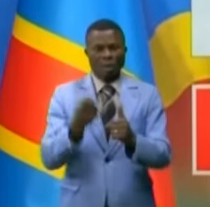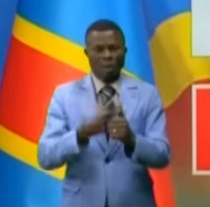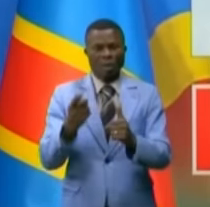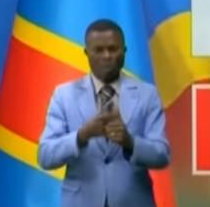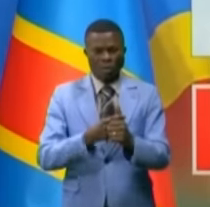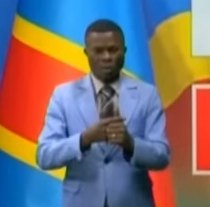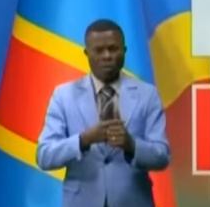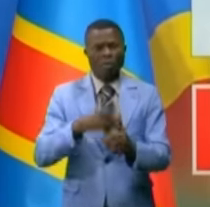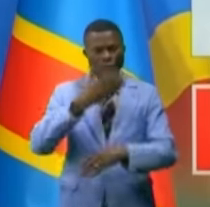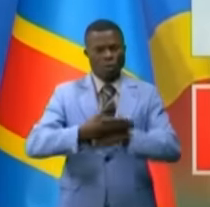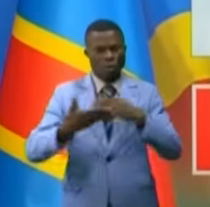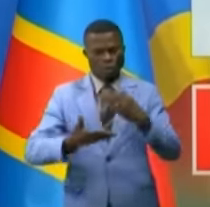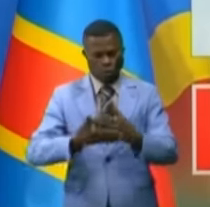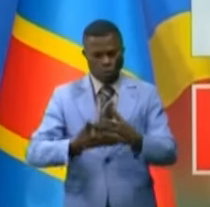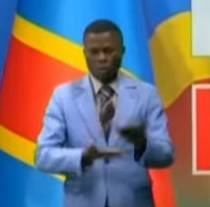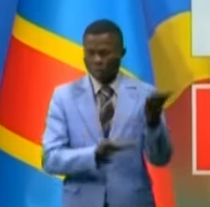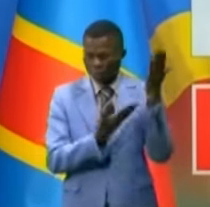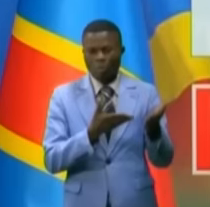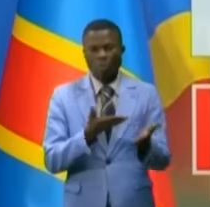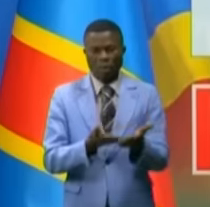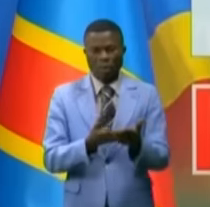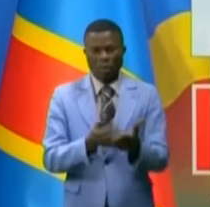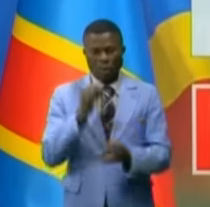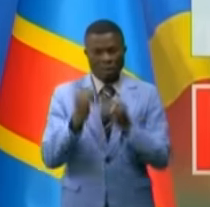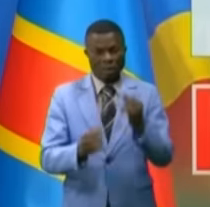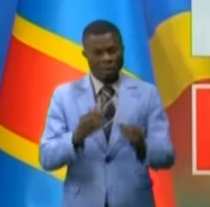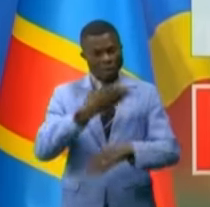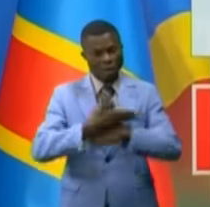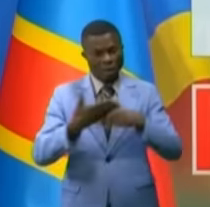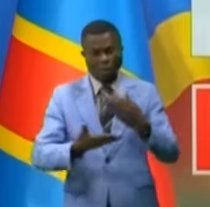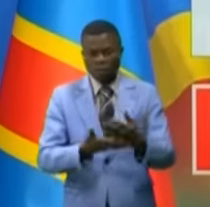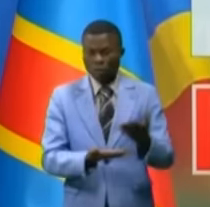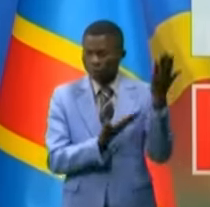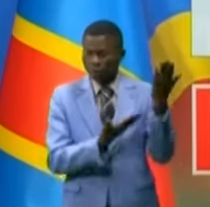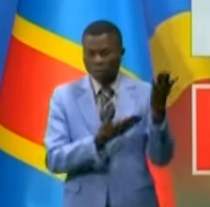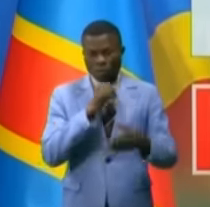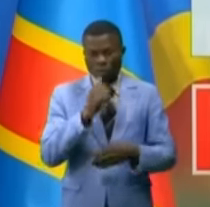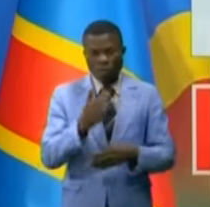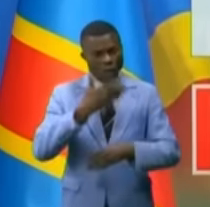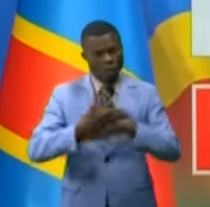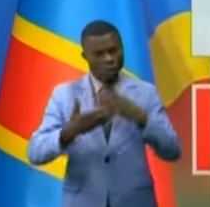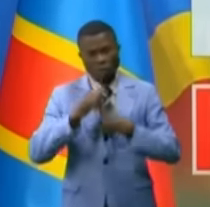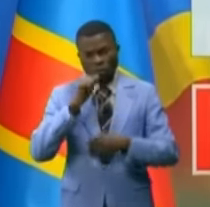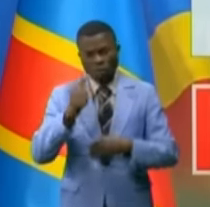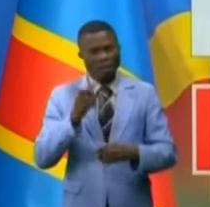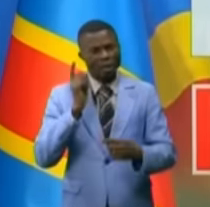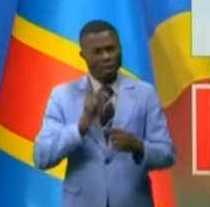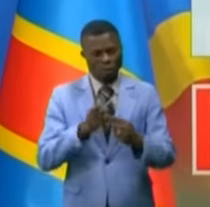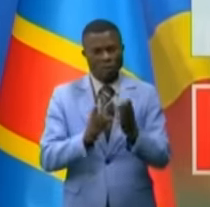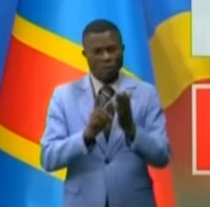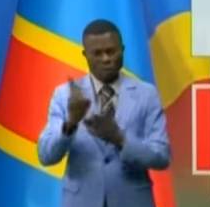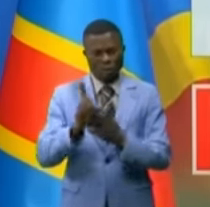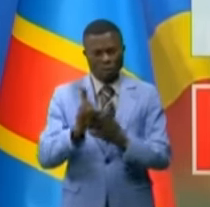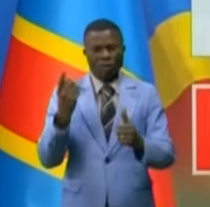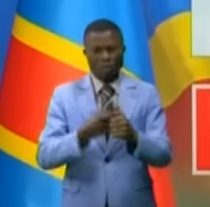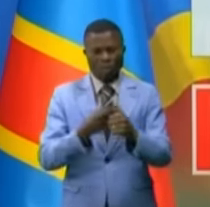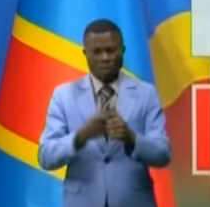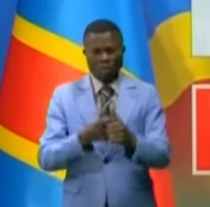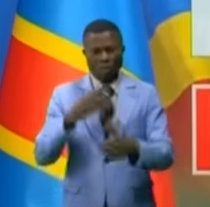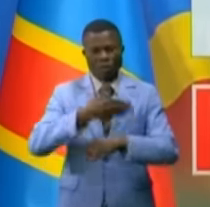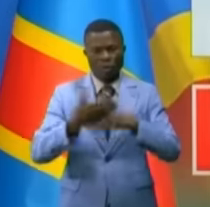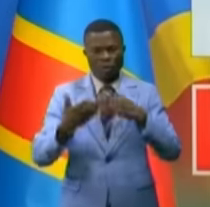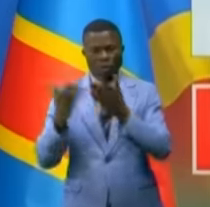ses infrastructures. Et les infrastructures sont de plusieurs natures. Il y a des infrastructures de transport, il y a